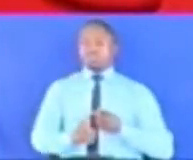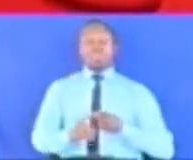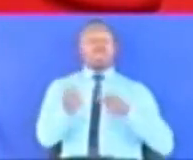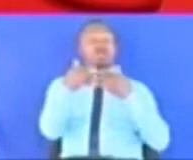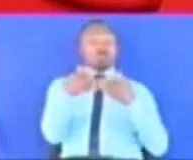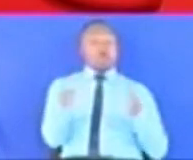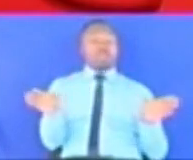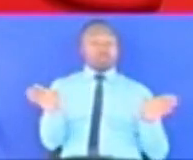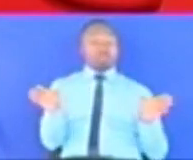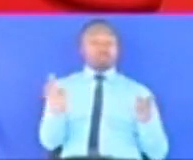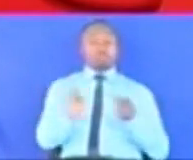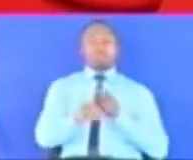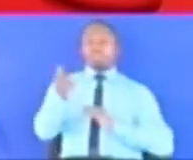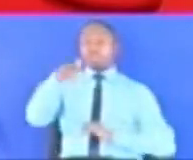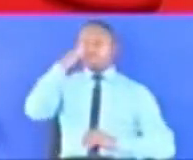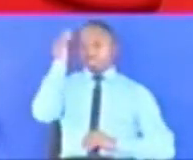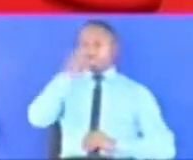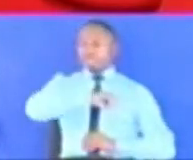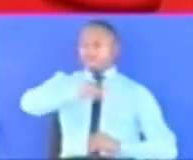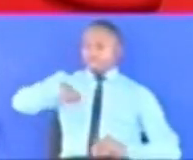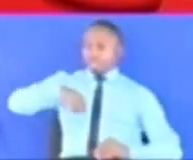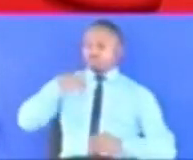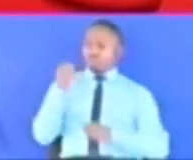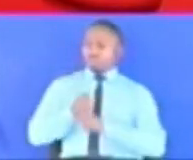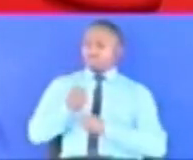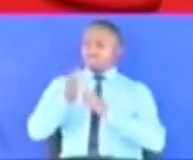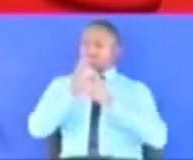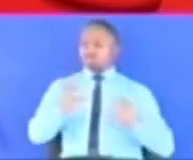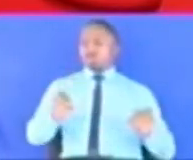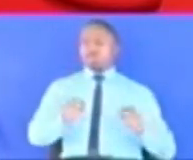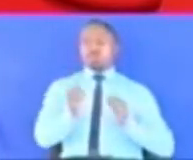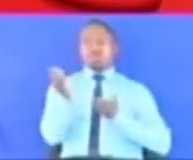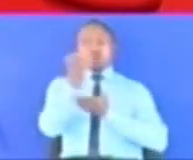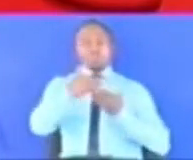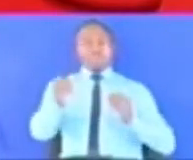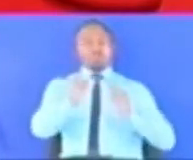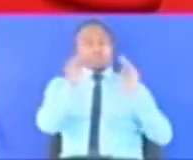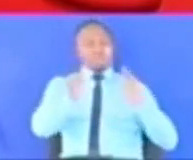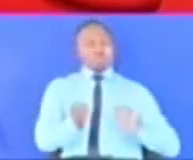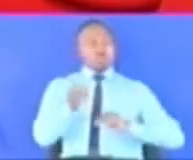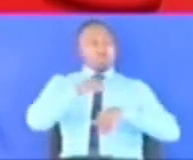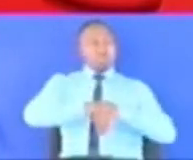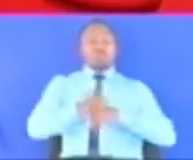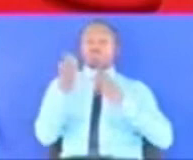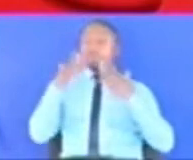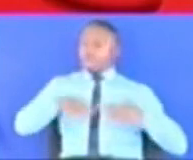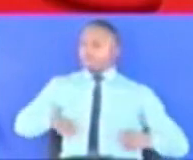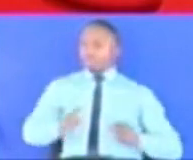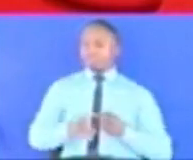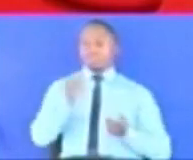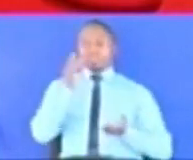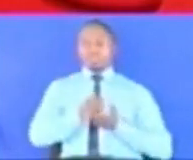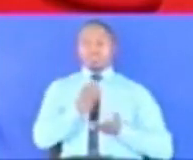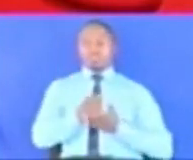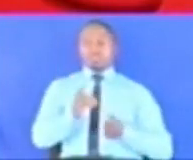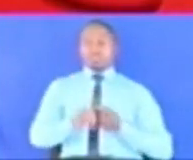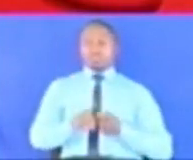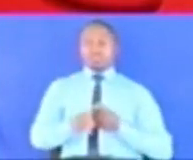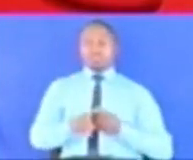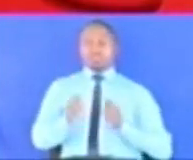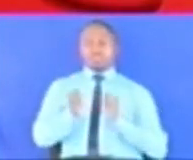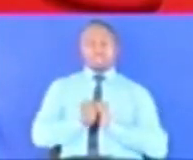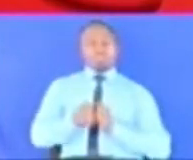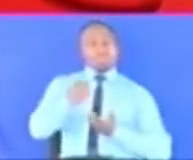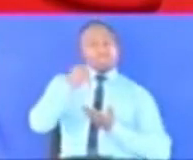kwamba serikali yetu imekuwa ikifanya vizuri sana katika miundombinu ya afya, hususan swala zima